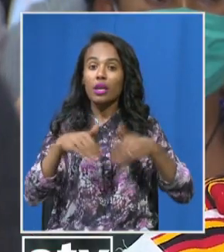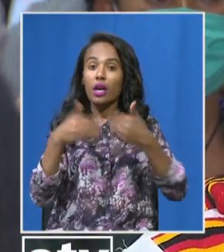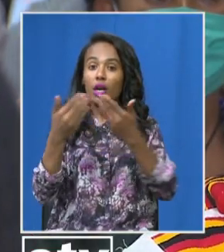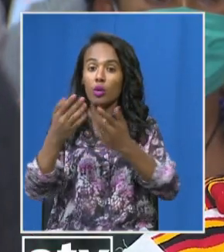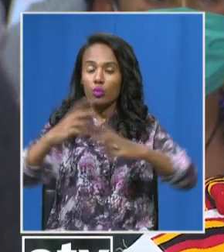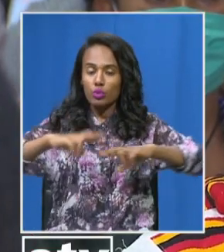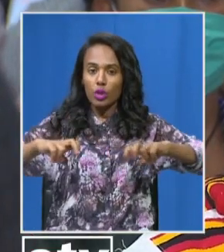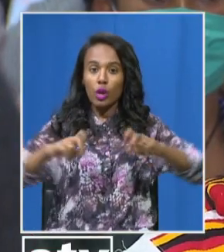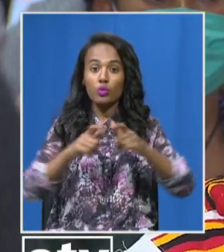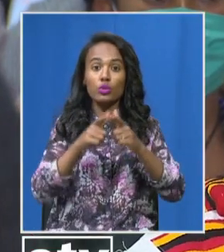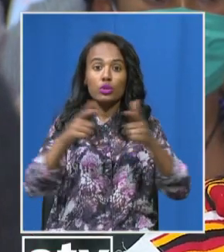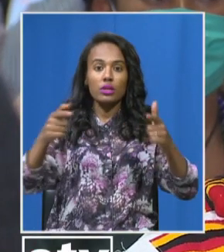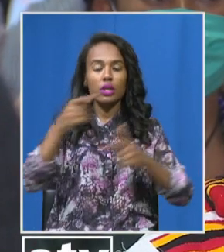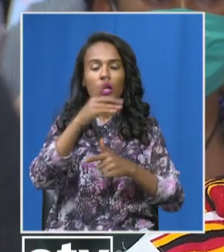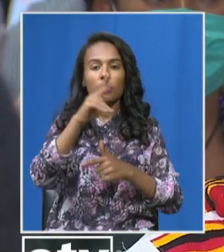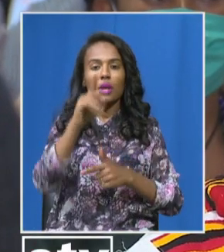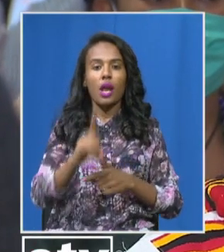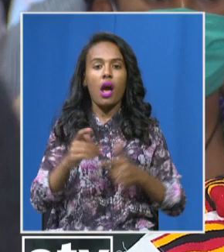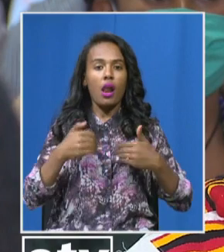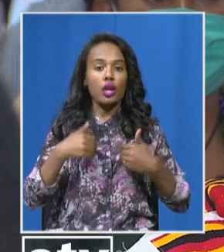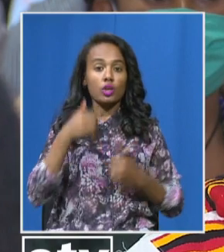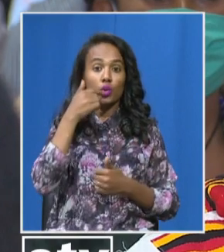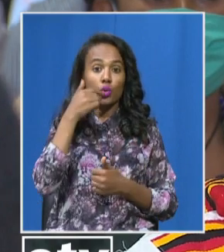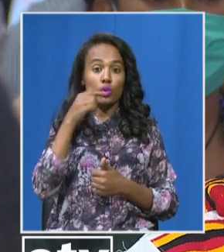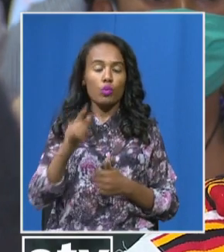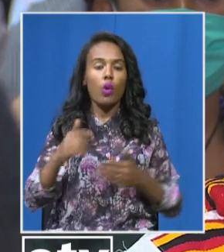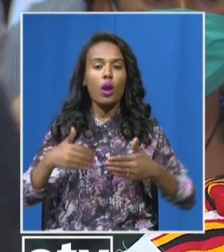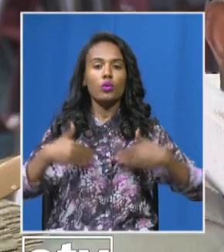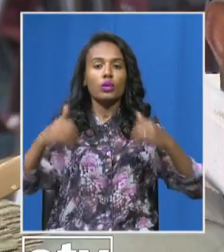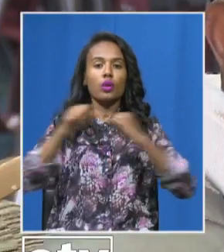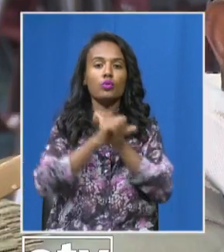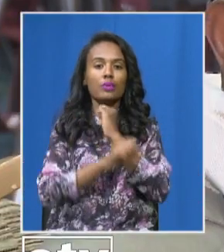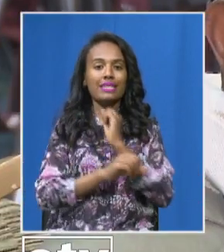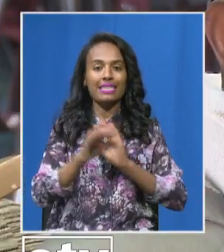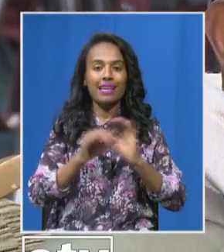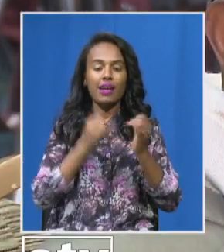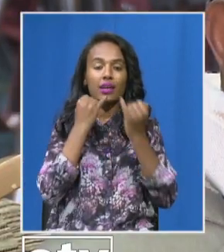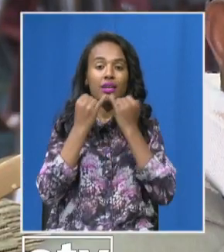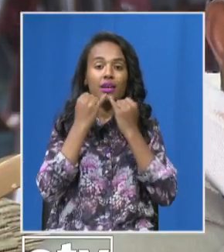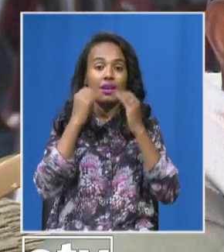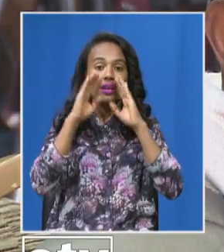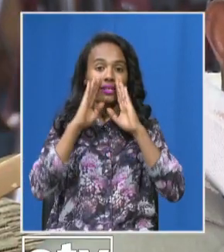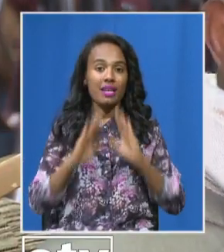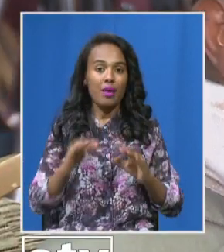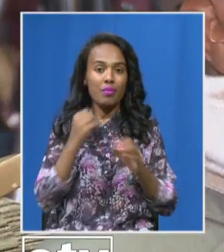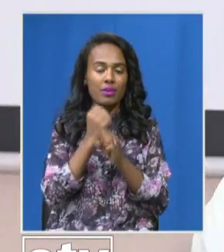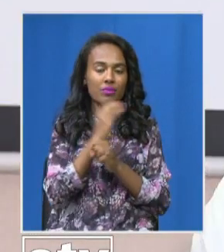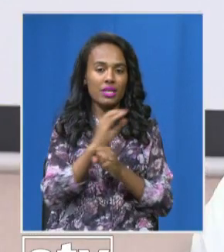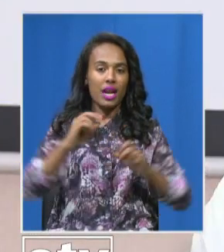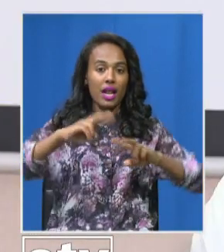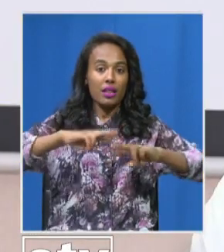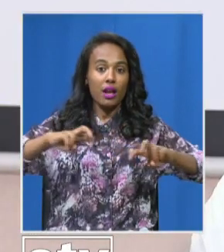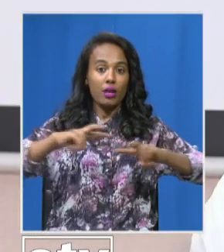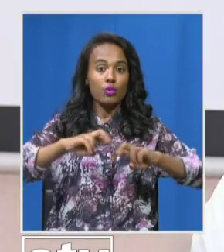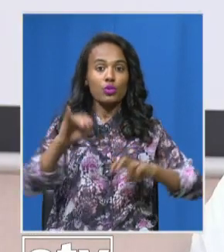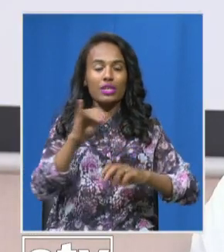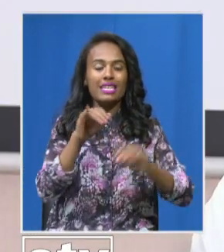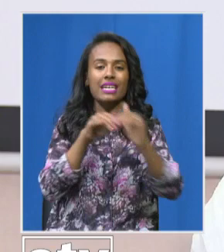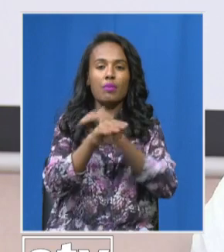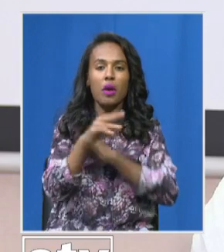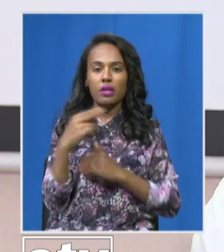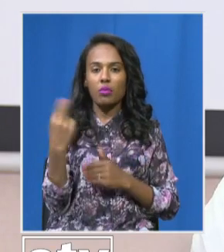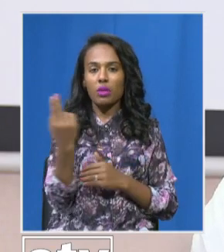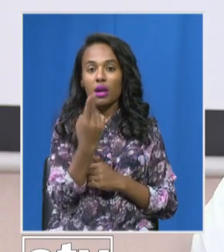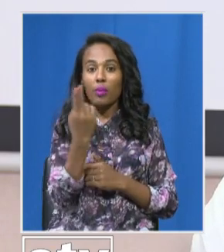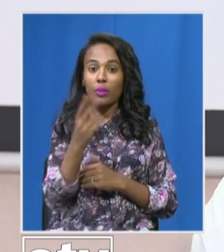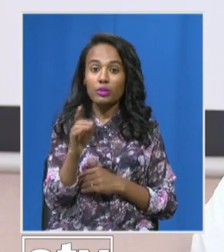ጥናቶች ትልቅ ሚና ይኖራቸዋል ነው የተባለው። ወጣቱን መሰረት ያደረገ የእርቀ ሰላም ስራ እንደሚሰራና ጥናቶችን እንደ ግብዓት